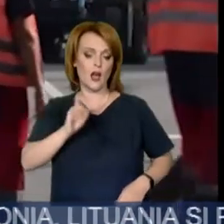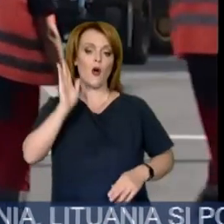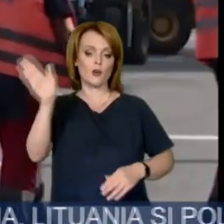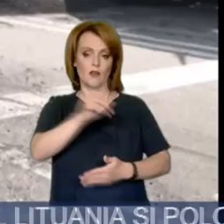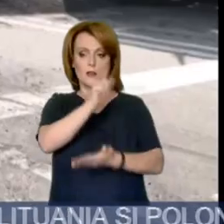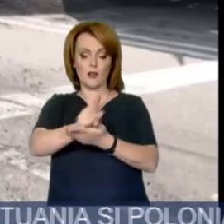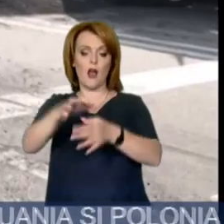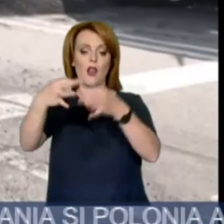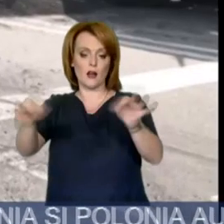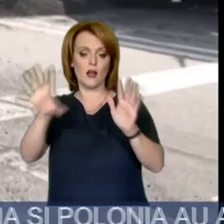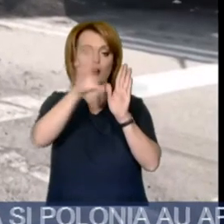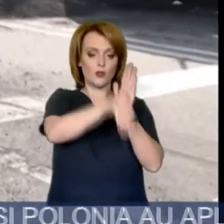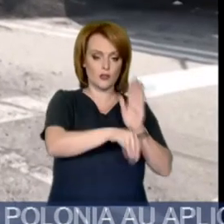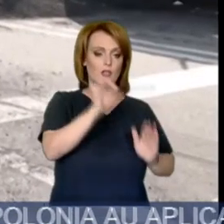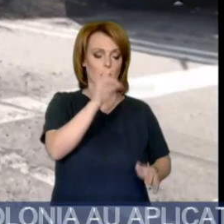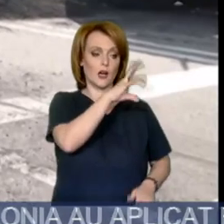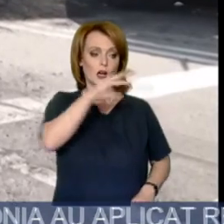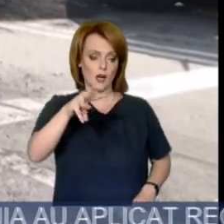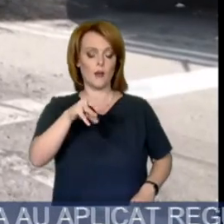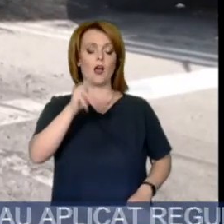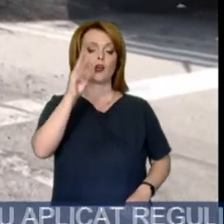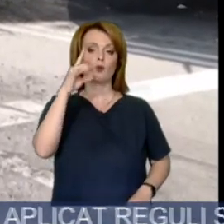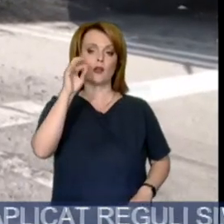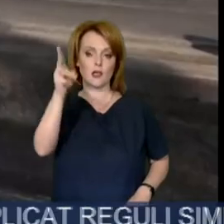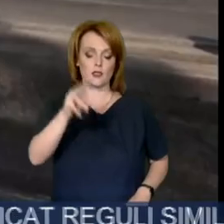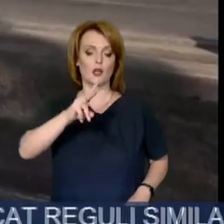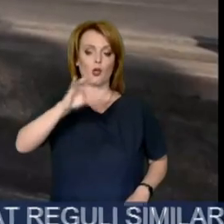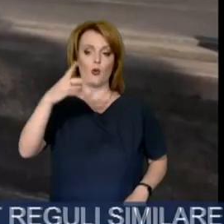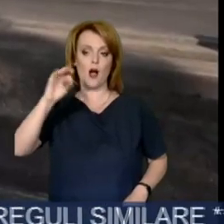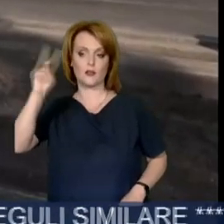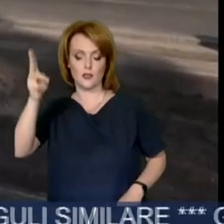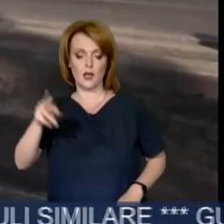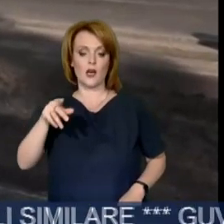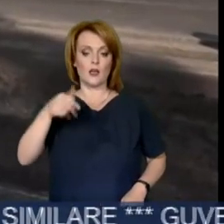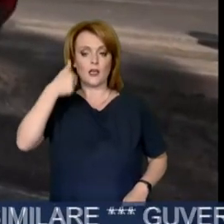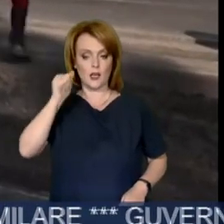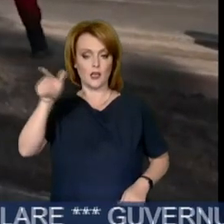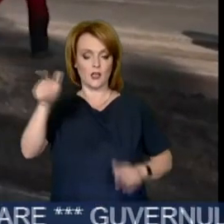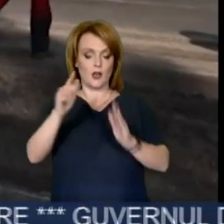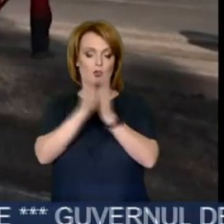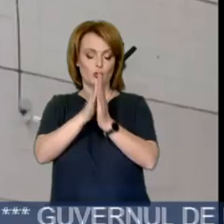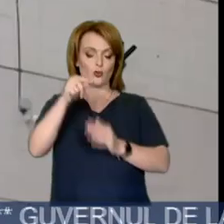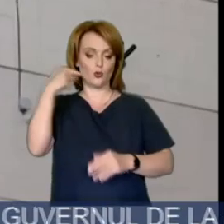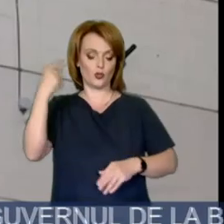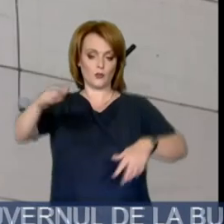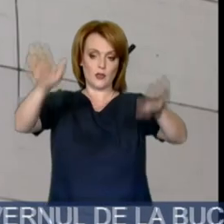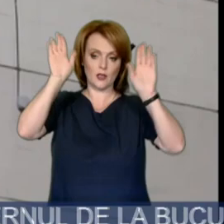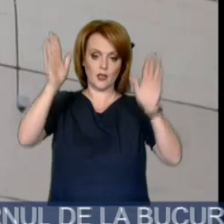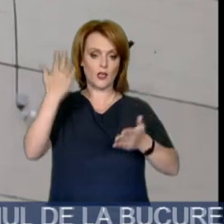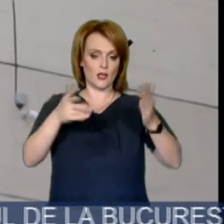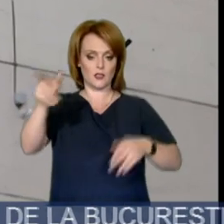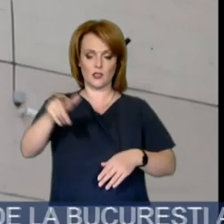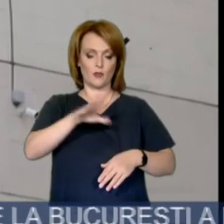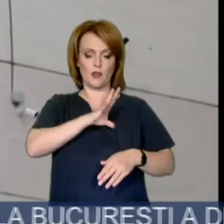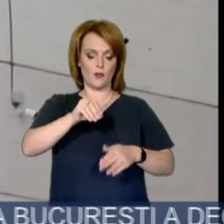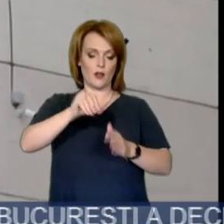eliberat inclusiv regiunile Crimeea donez și lugans ele Le a cerut rușilor să se predea dacă nu vor să fie uciși